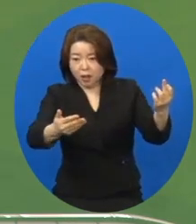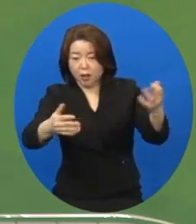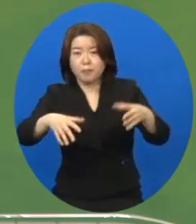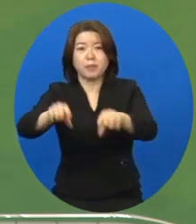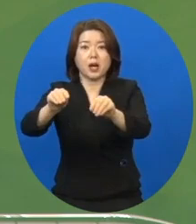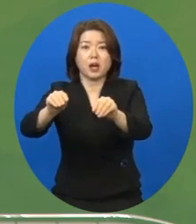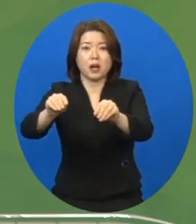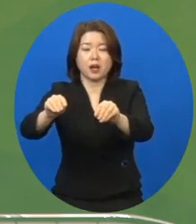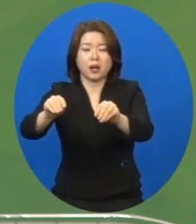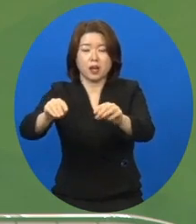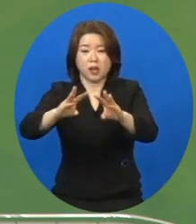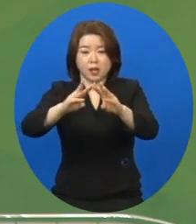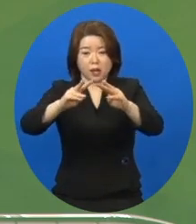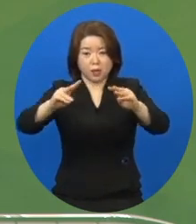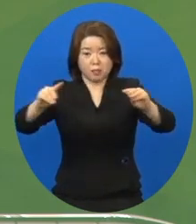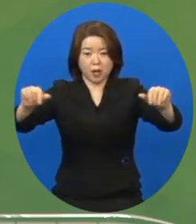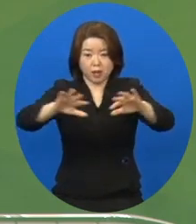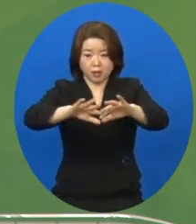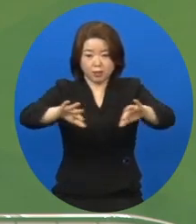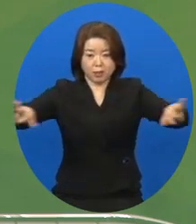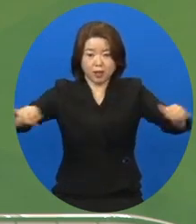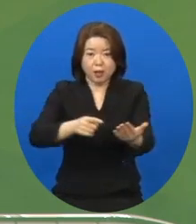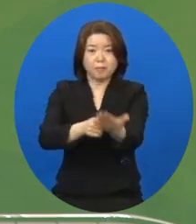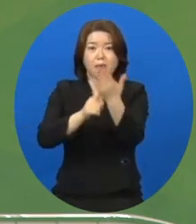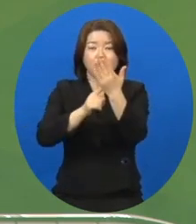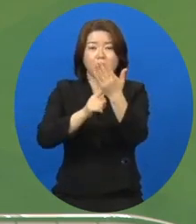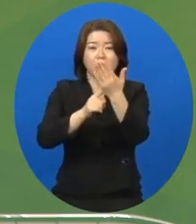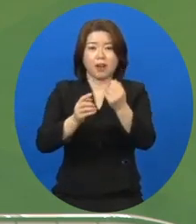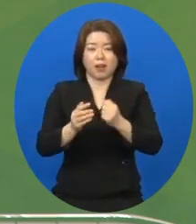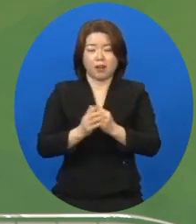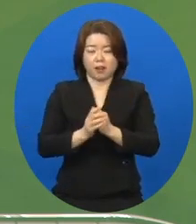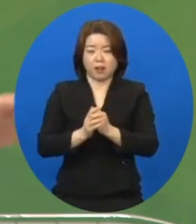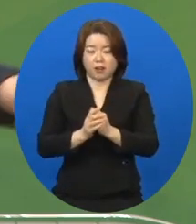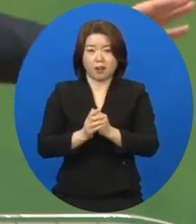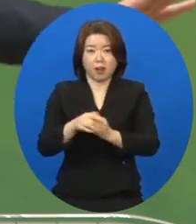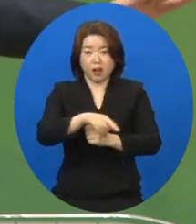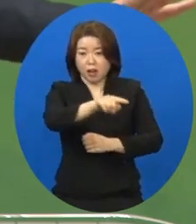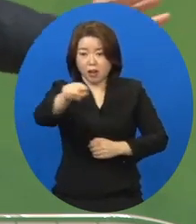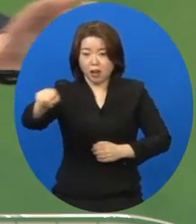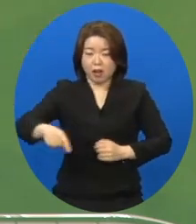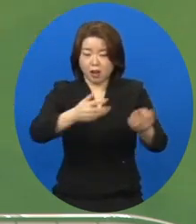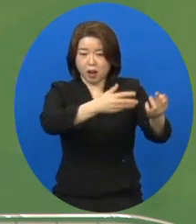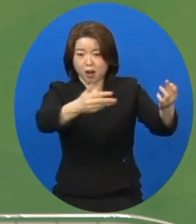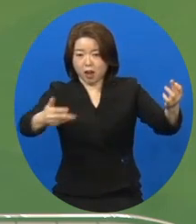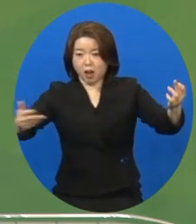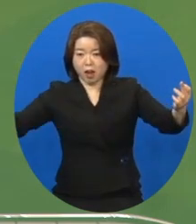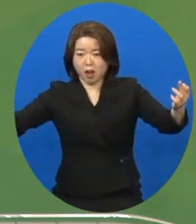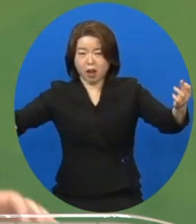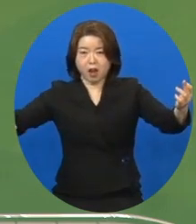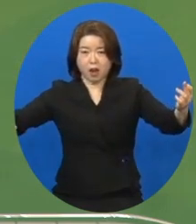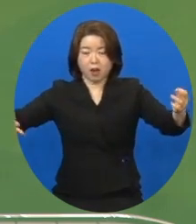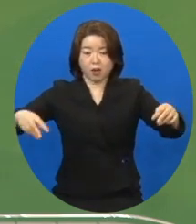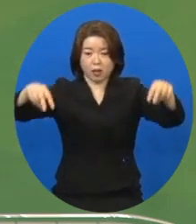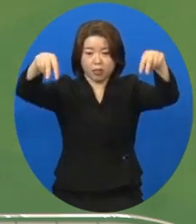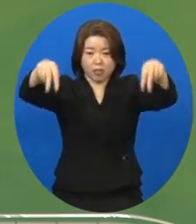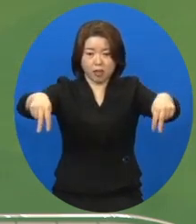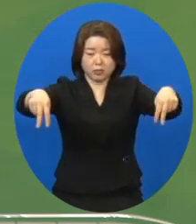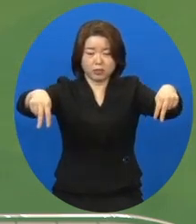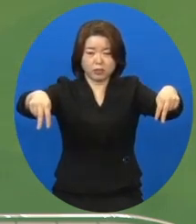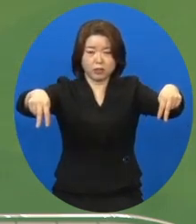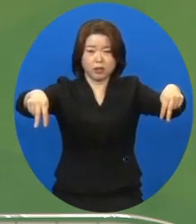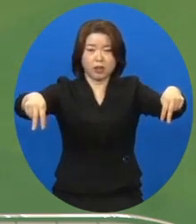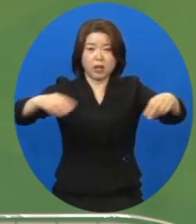땅이 열렸어요. 그리고 법궤를 메고 강 한복판에 서서 이스라엘 백성이 다 지나가는 것을 보았어요.